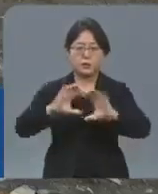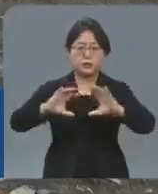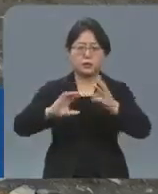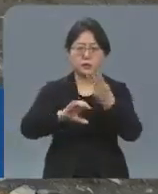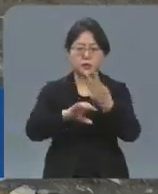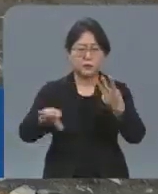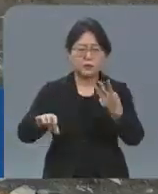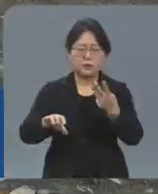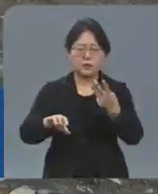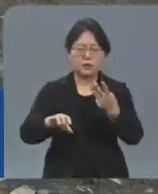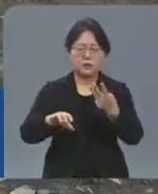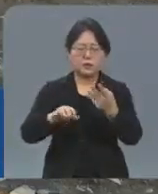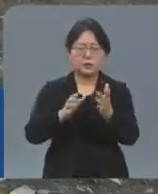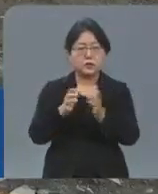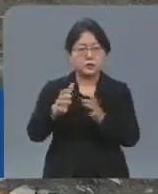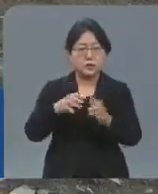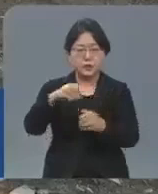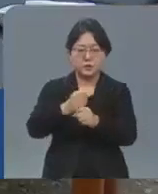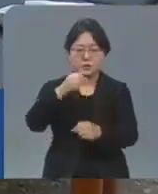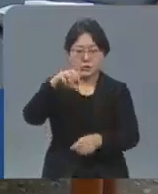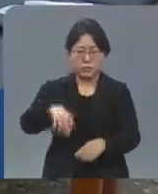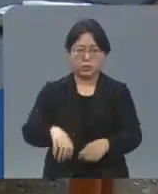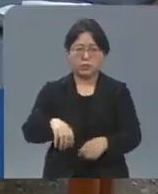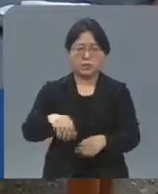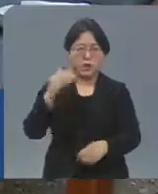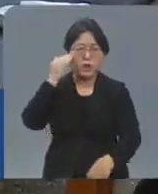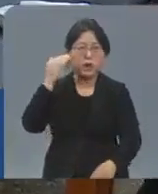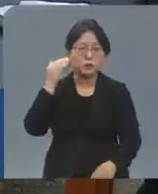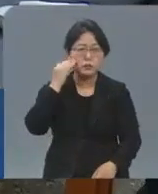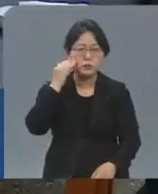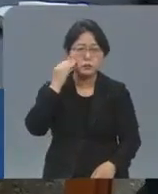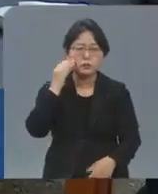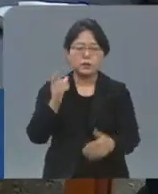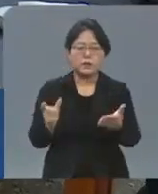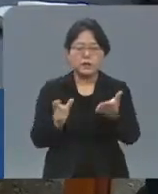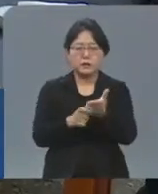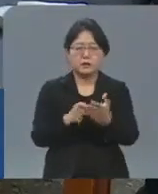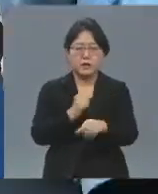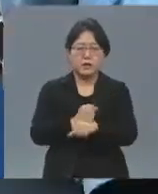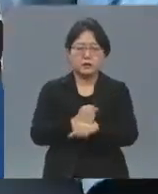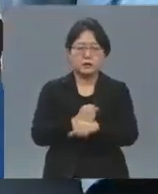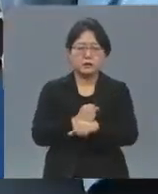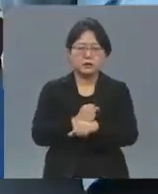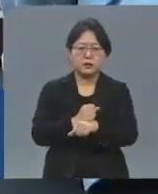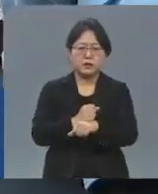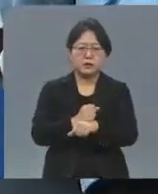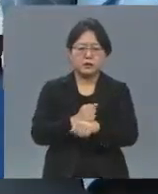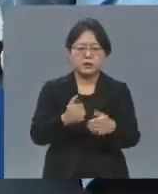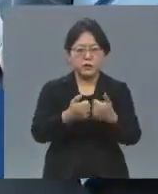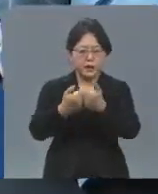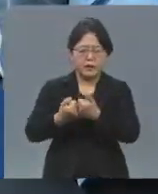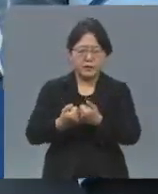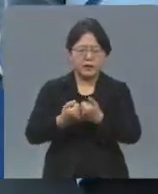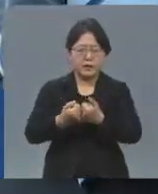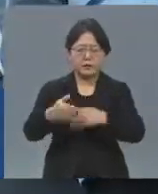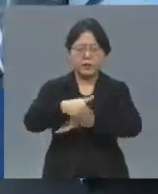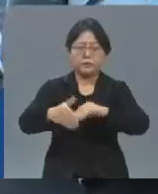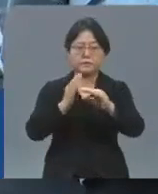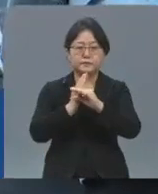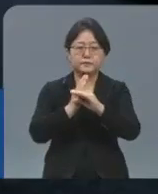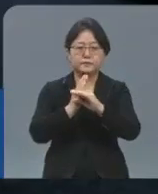세계군의 고려청자 요지를 한국의 고려청자 요지란 명칭으로 세계유산에 등재하기 위해 심도 있는 논의가 이루어질